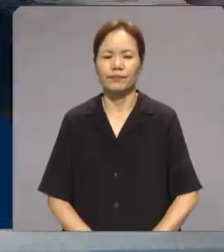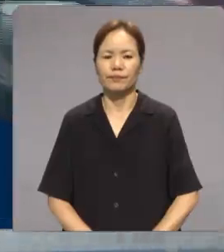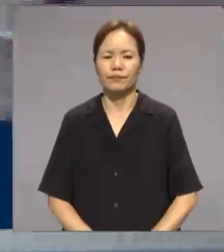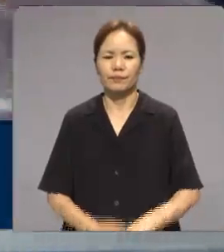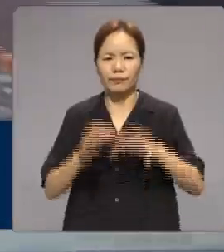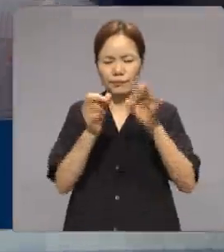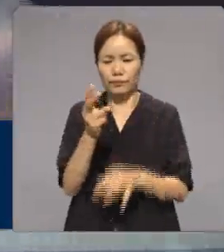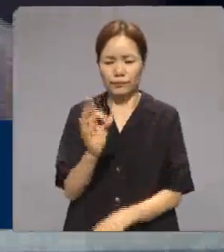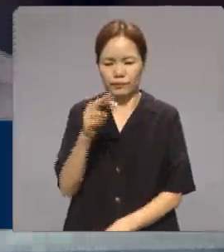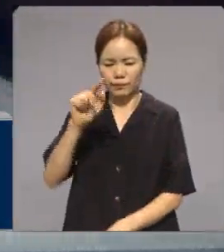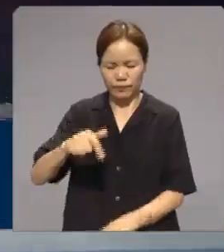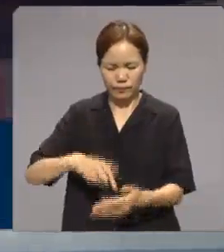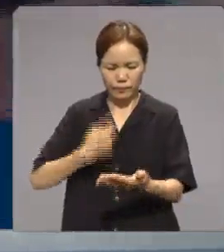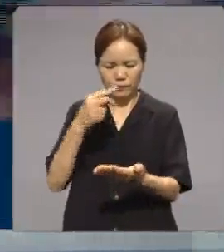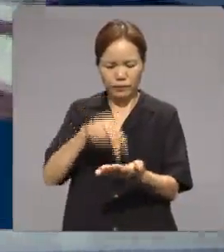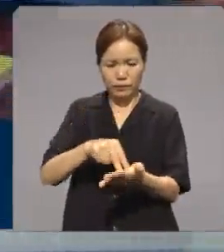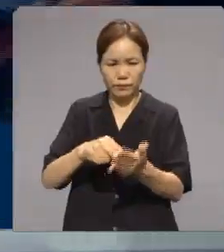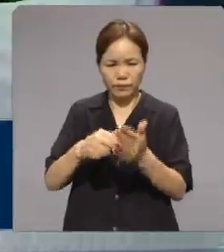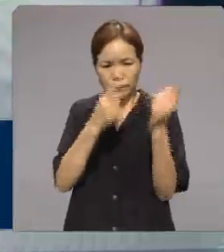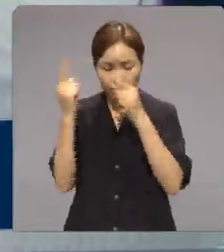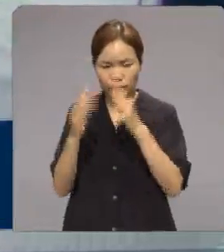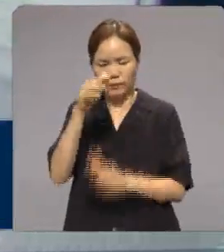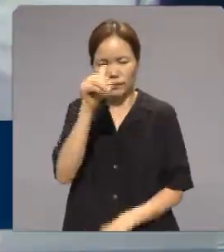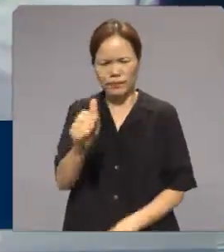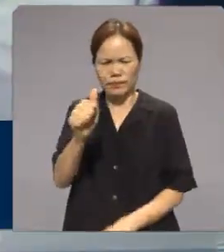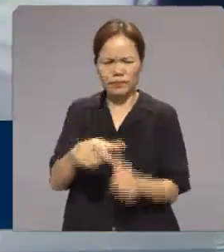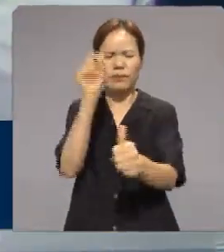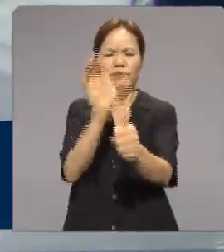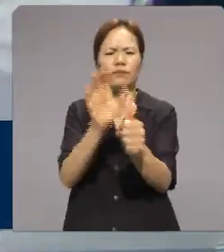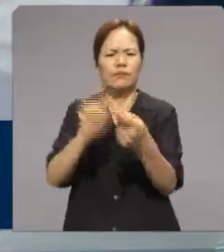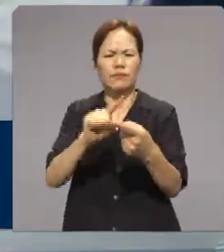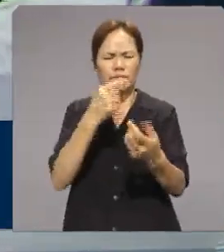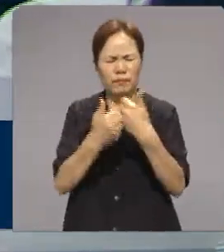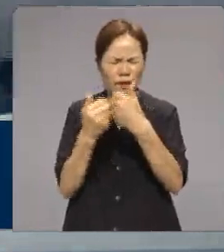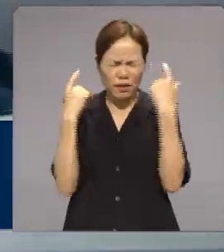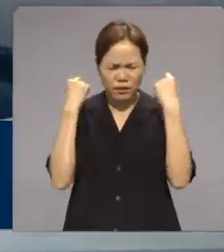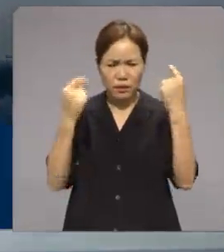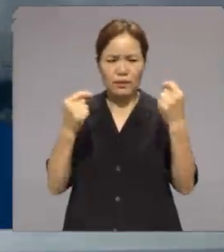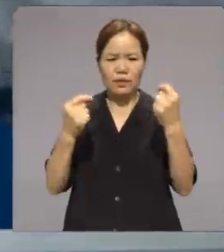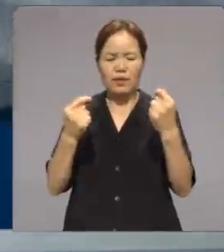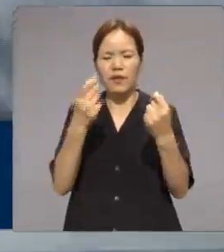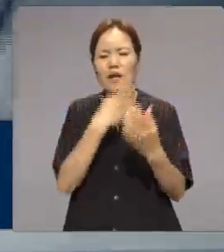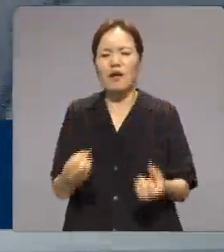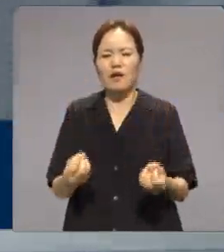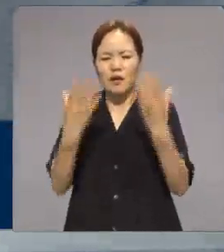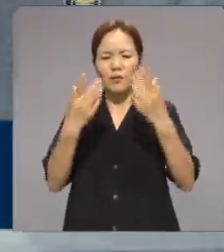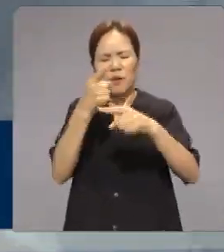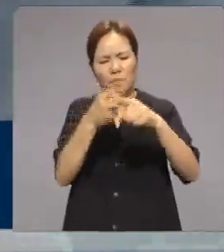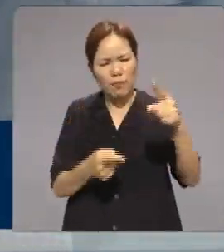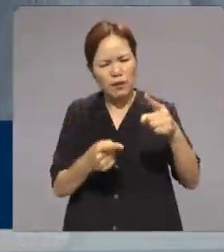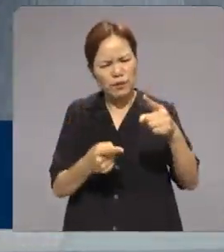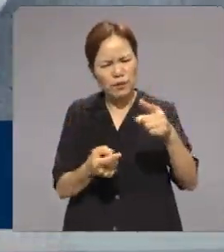김영석 독립기념 관장의 임명을 둘러싼 충돌은 계속되고 있습니다이 초유의 광복절 반쪽 경축식 예고에